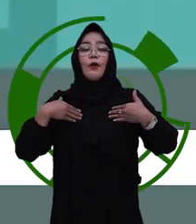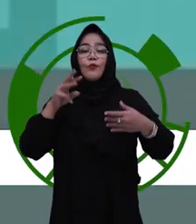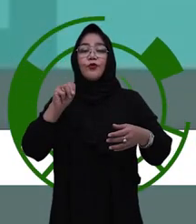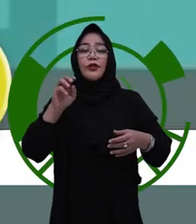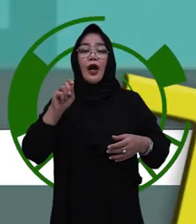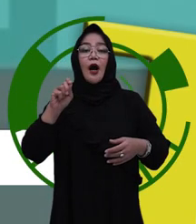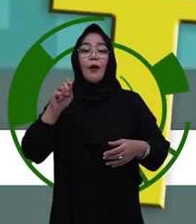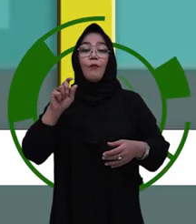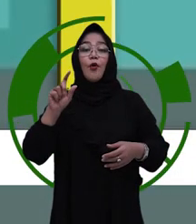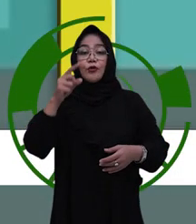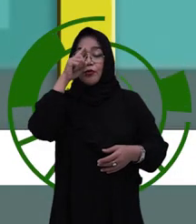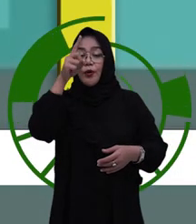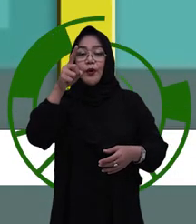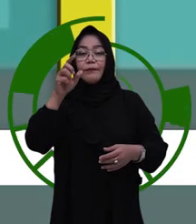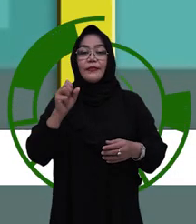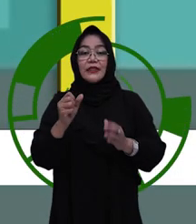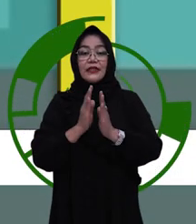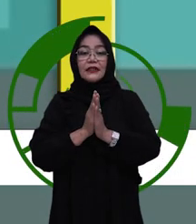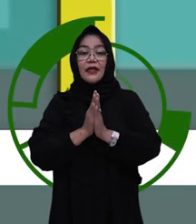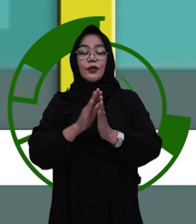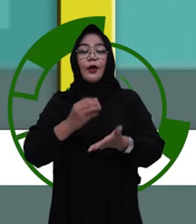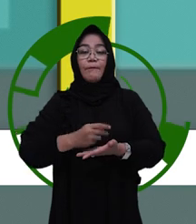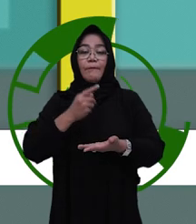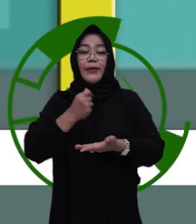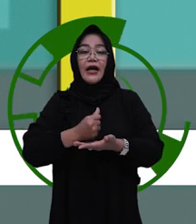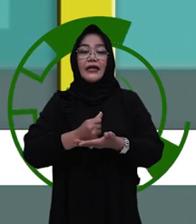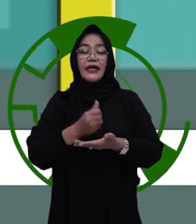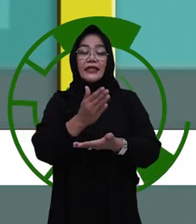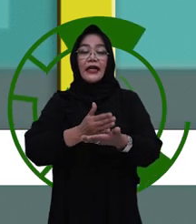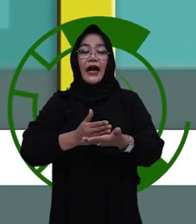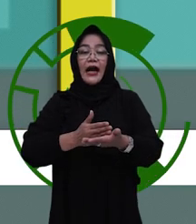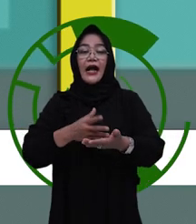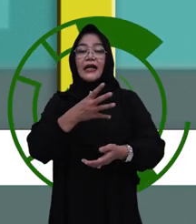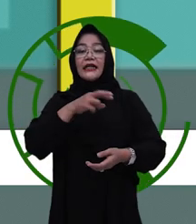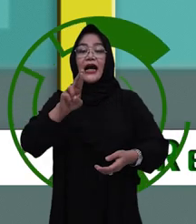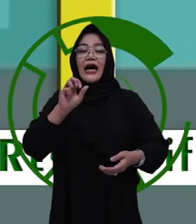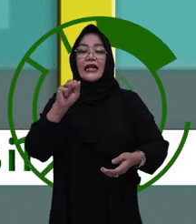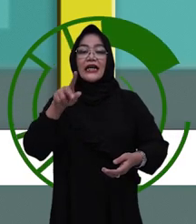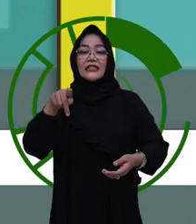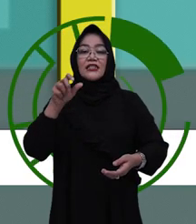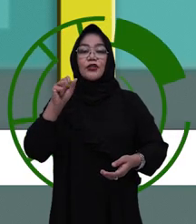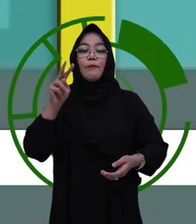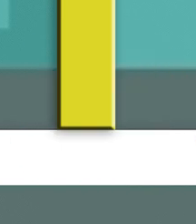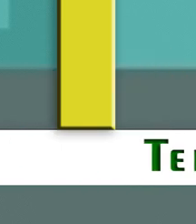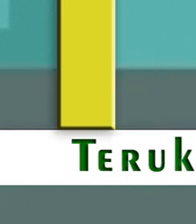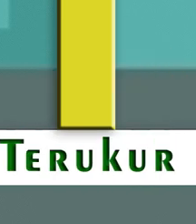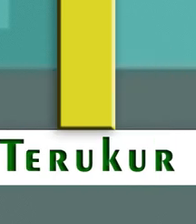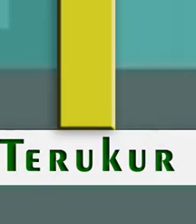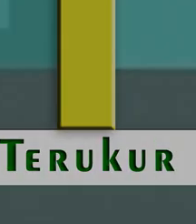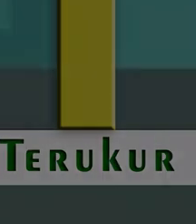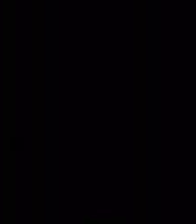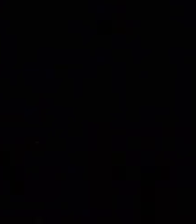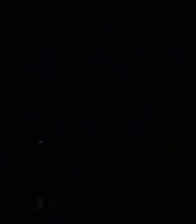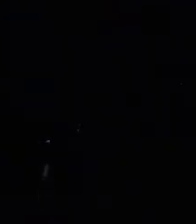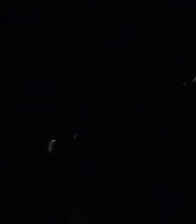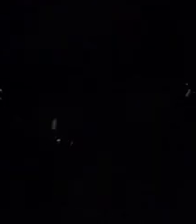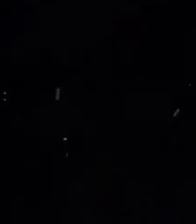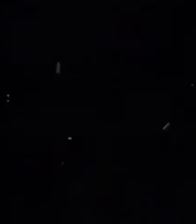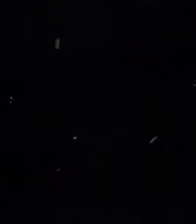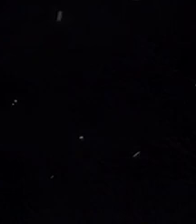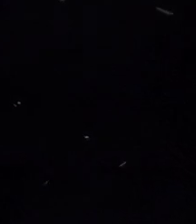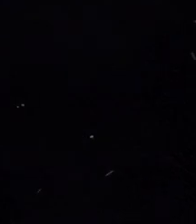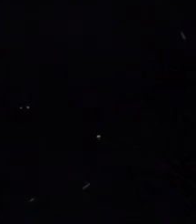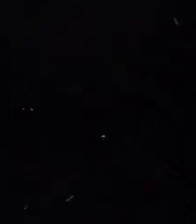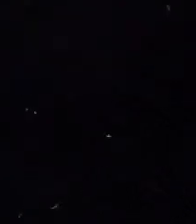moto smart, santun, melayani, adil, responsif, dan terukur.